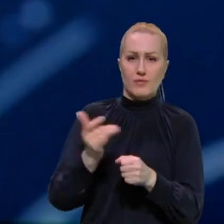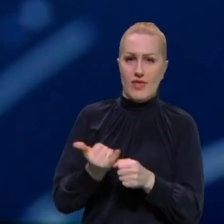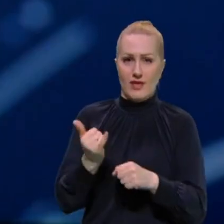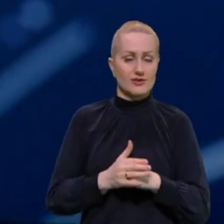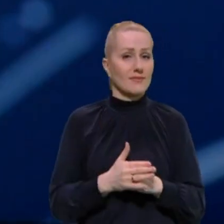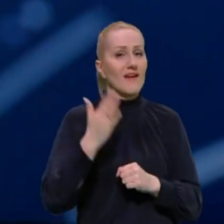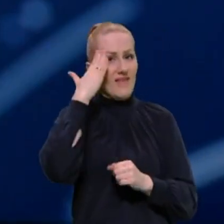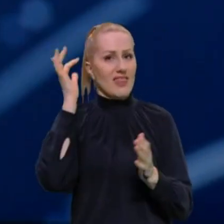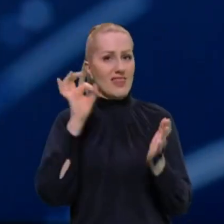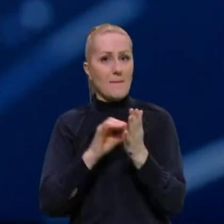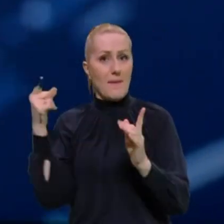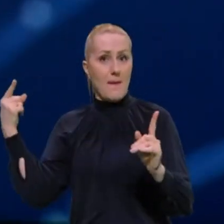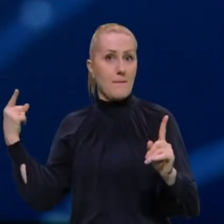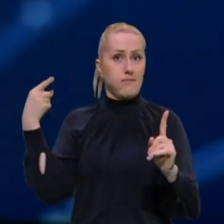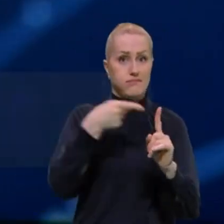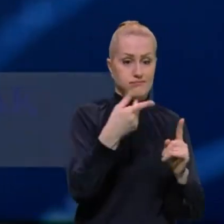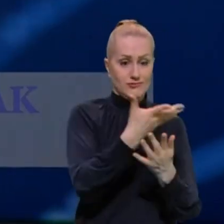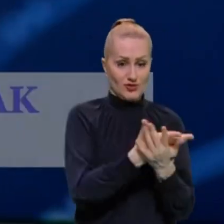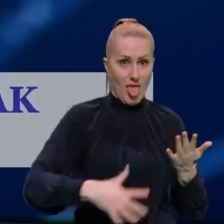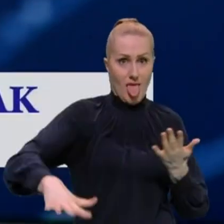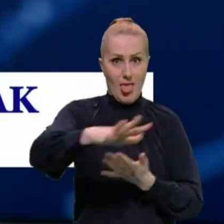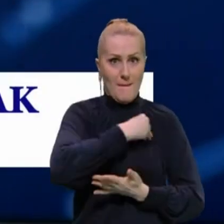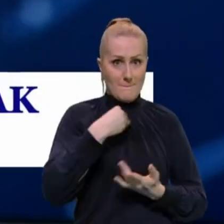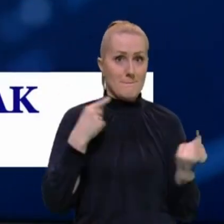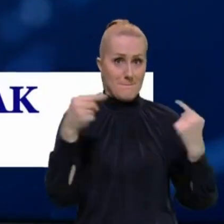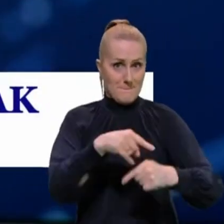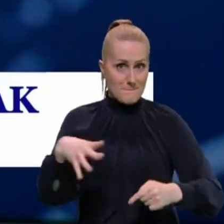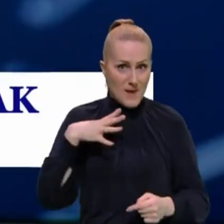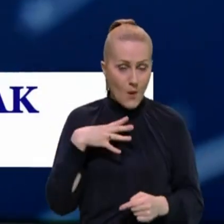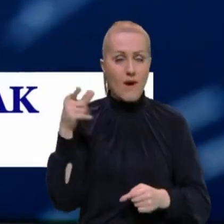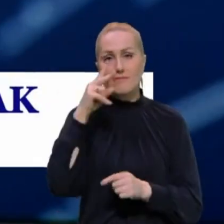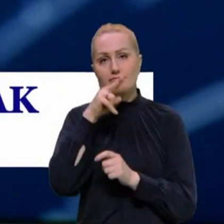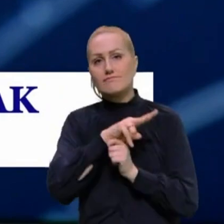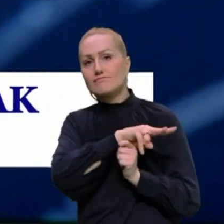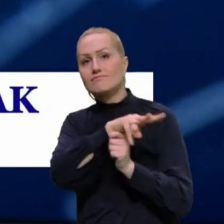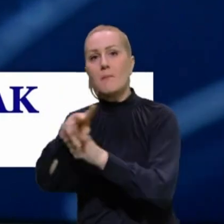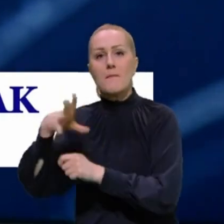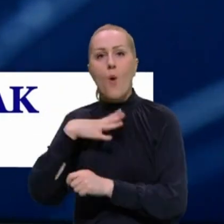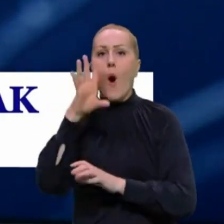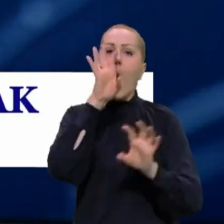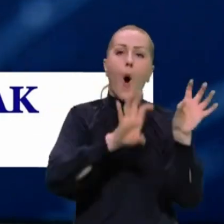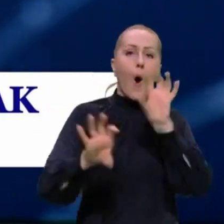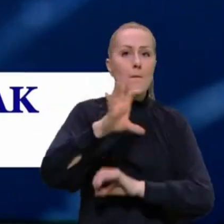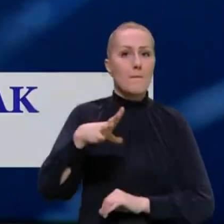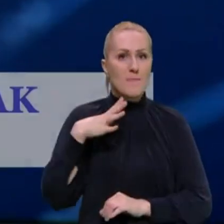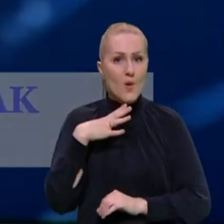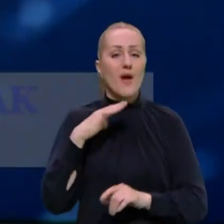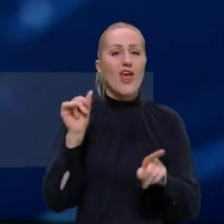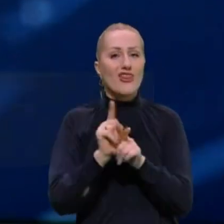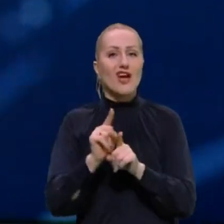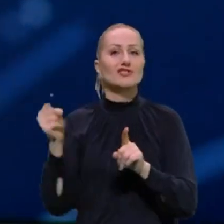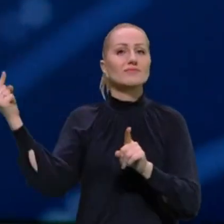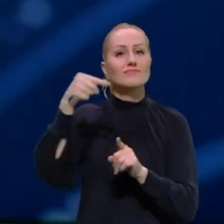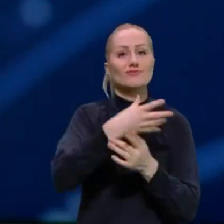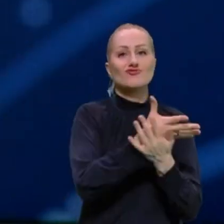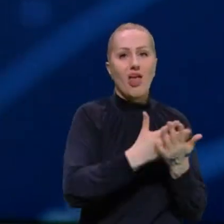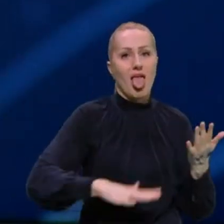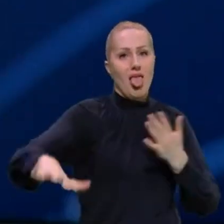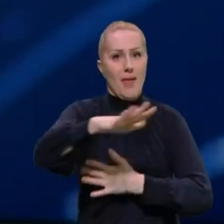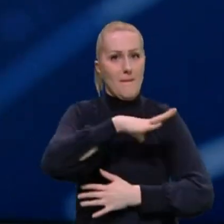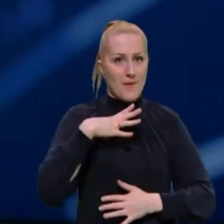to, że rakieta była i wleciała w naszą przestrzeń powietrzną, że była monitorowana, była obserwowana i że wyleciała z naszej przestrzeni